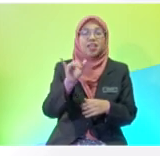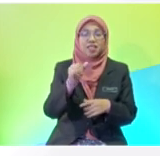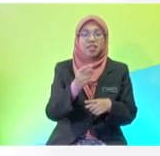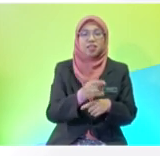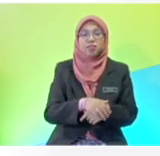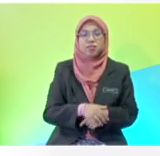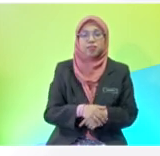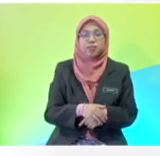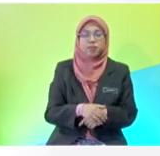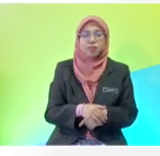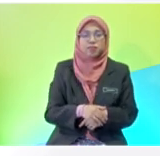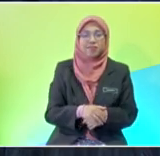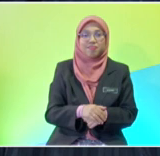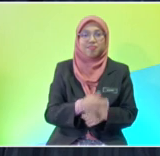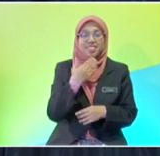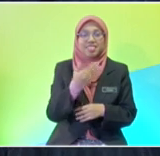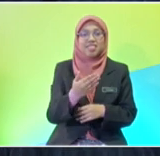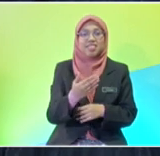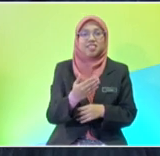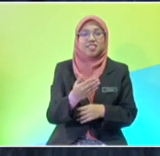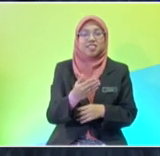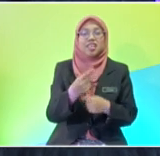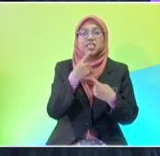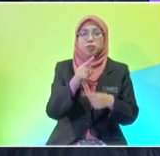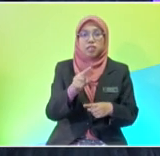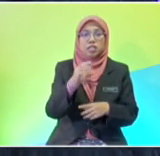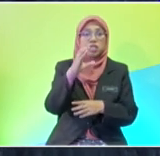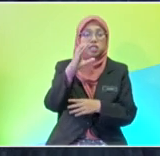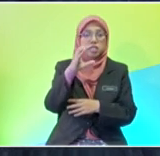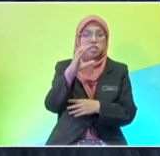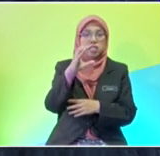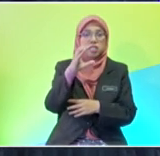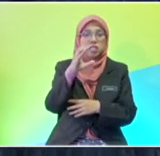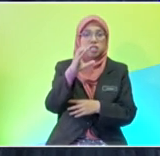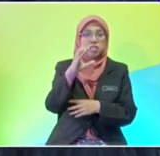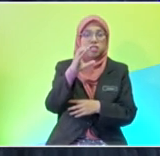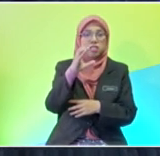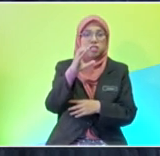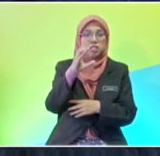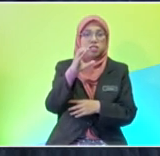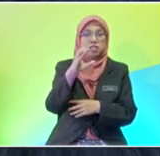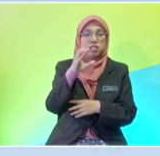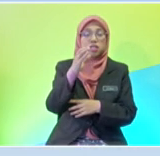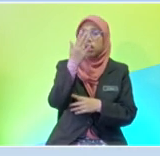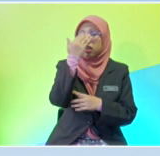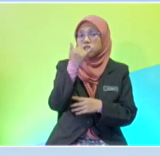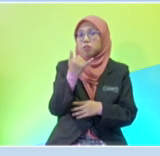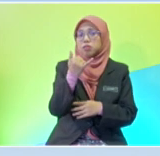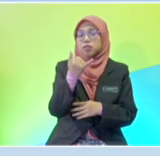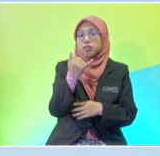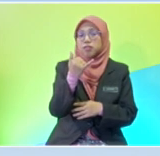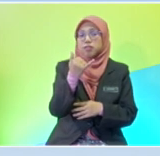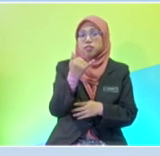Oke terima kasih Oke jawabannya adalah oke Kenapa di sini